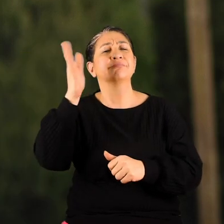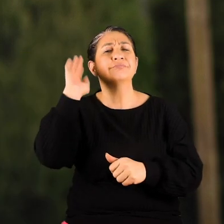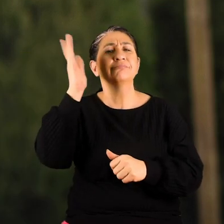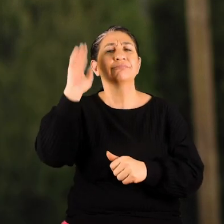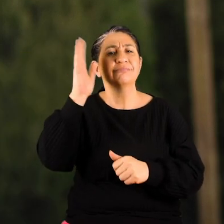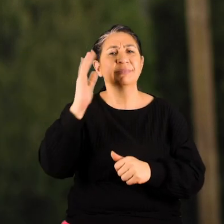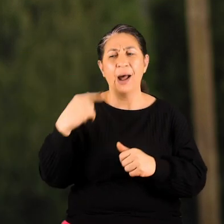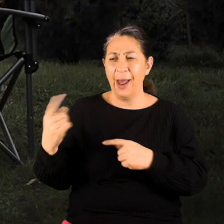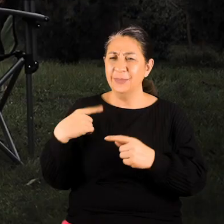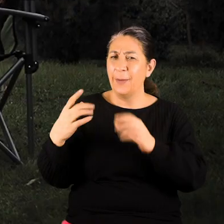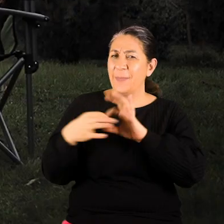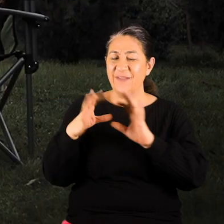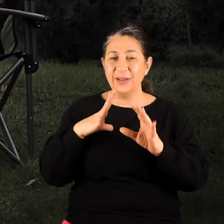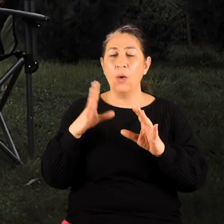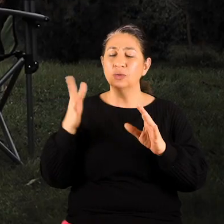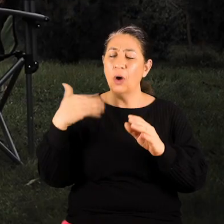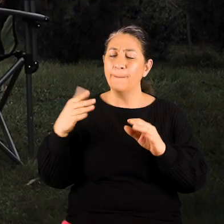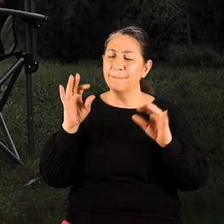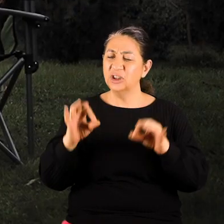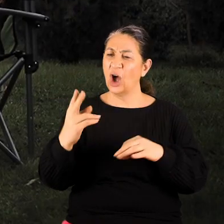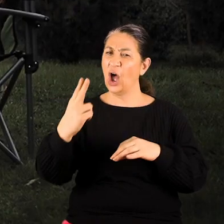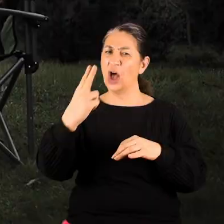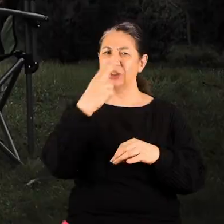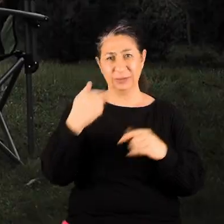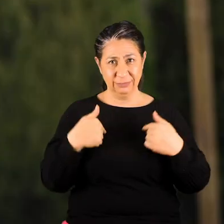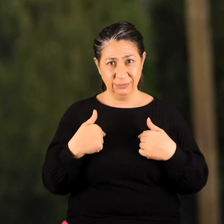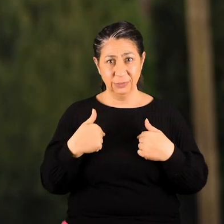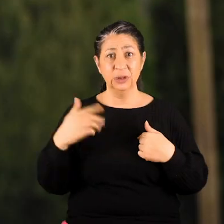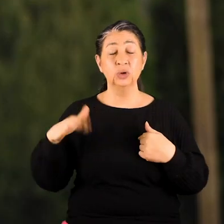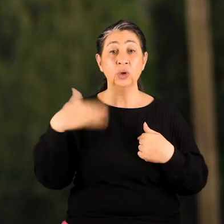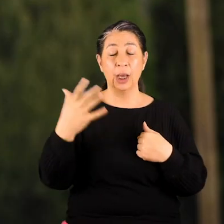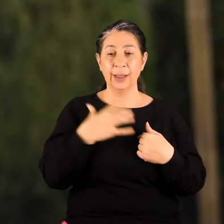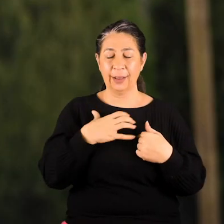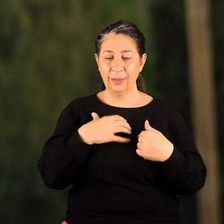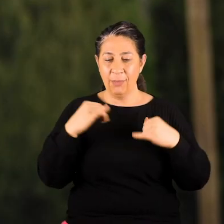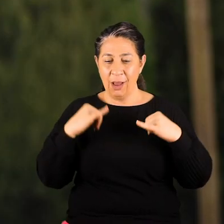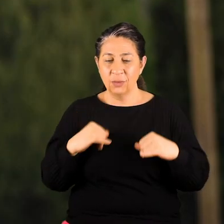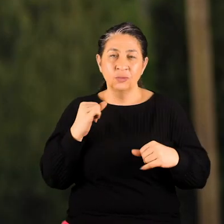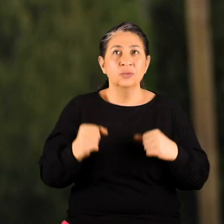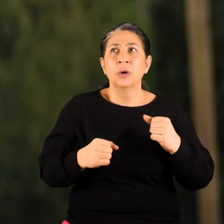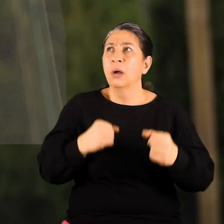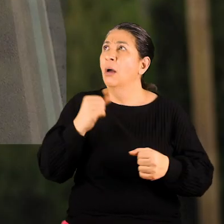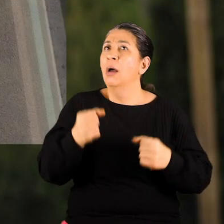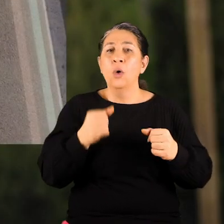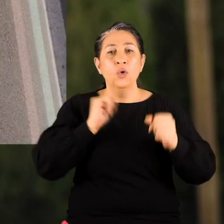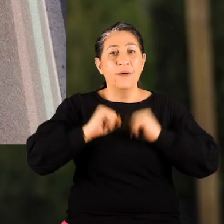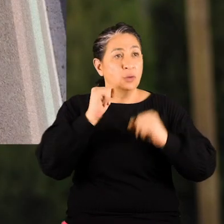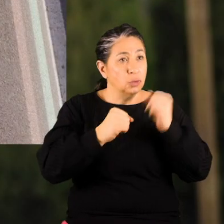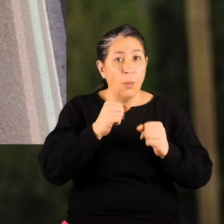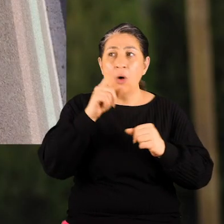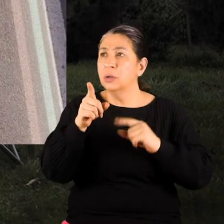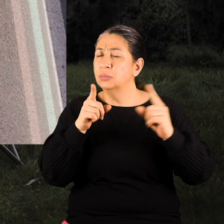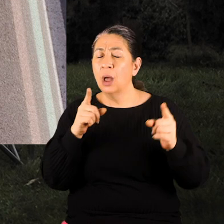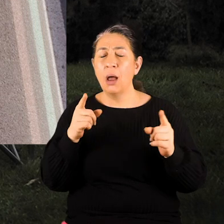bir şey vardı aramızda. Hı-hı. Oralardan böyle başlayan bir alışkanlık diyeyim. Sonra kendimi buldum hep böyle koşarken. İşte üniversitede koştum. Orada